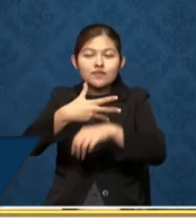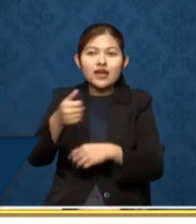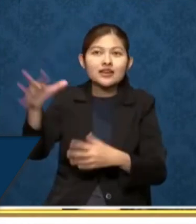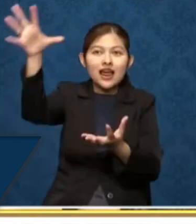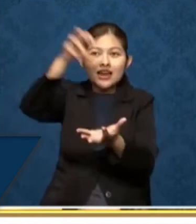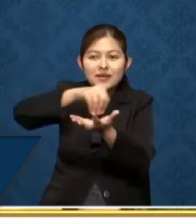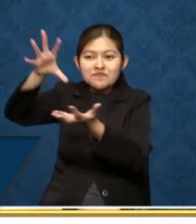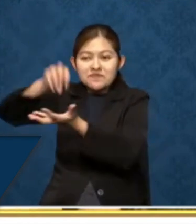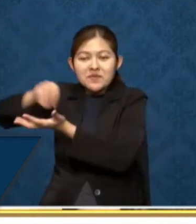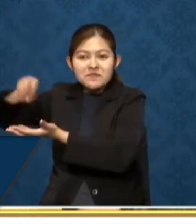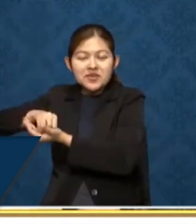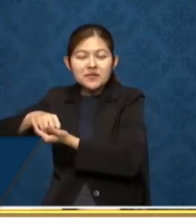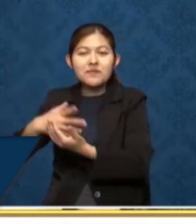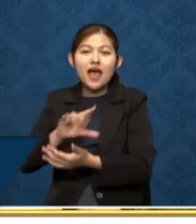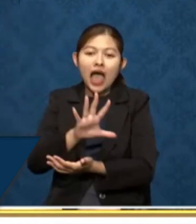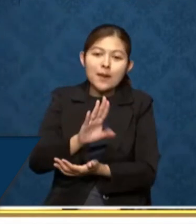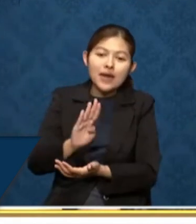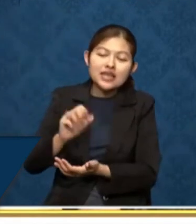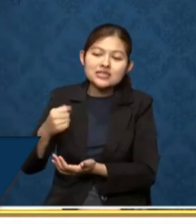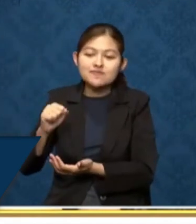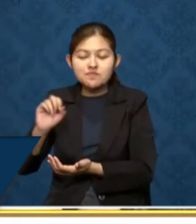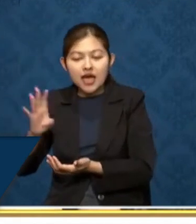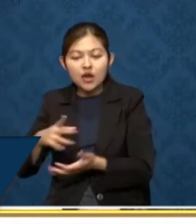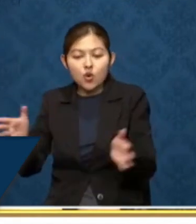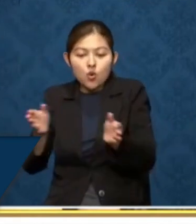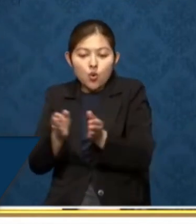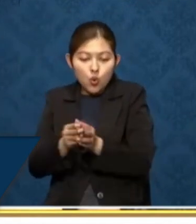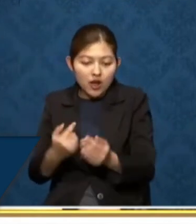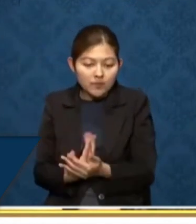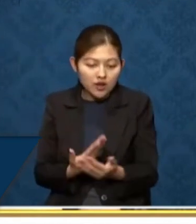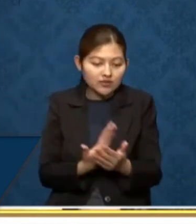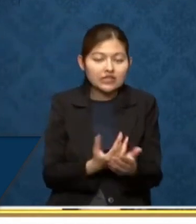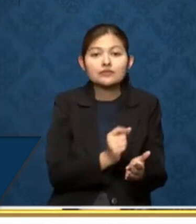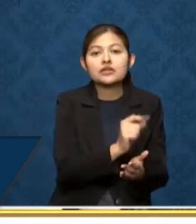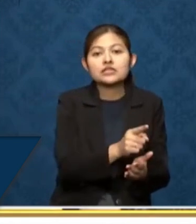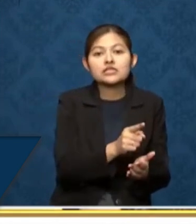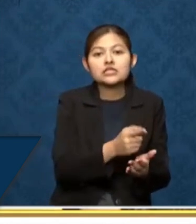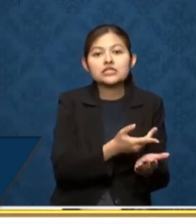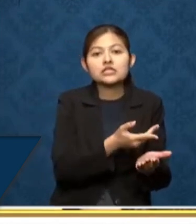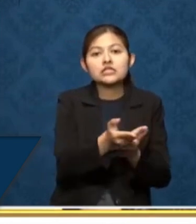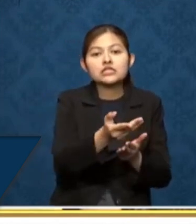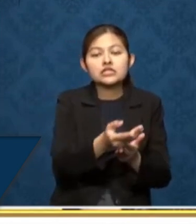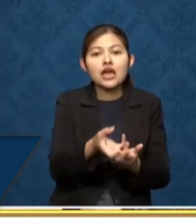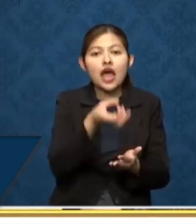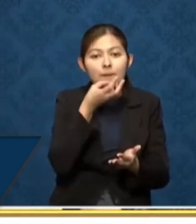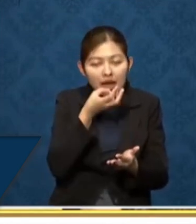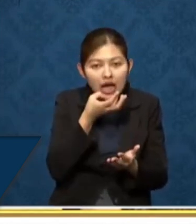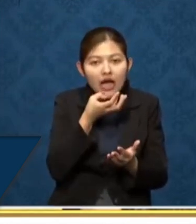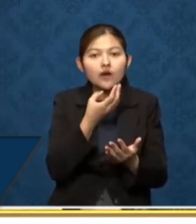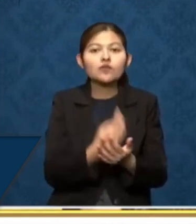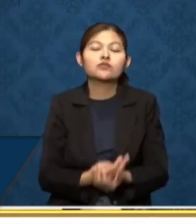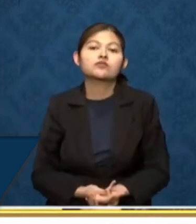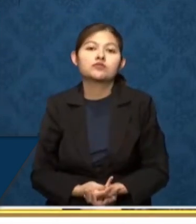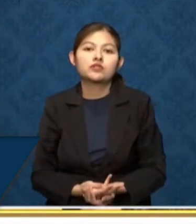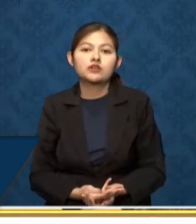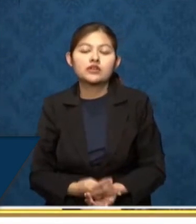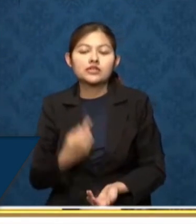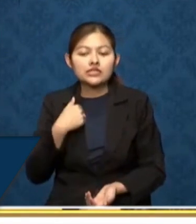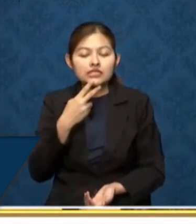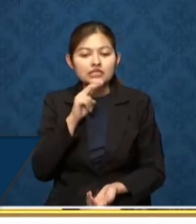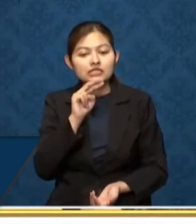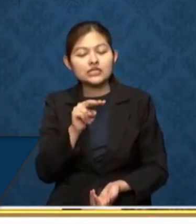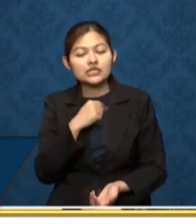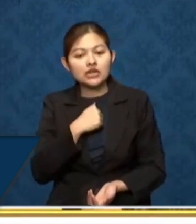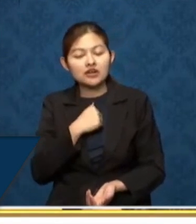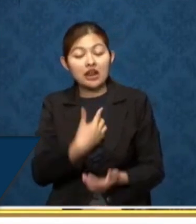บาท10บาทนั้นรวมกันมาเป็นค่ากับข้าวให้ผ่านชีวิตไปได้ในแต่ละวันนี่มันทำให้เราเกิดคำถามนะคะว่า